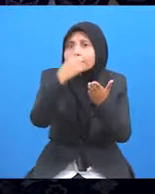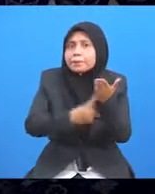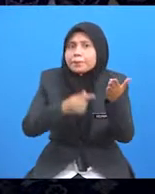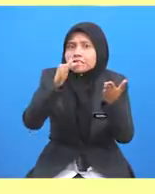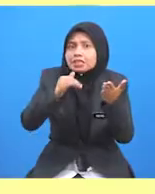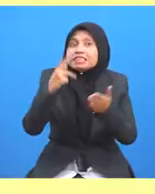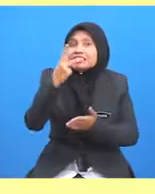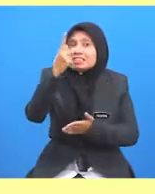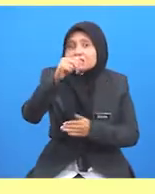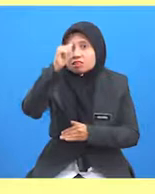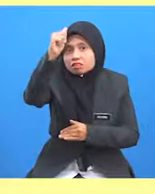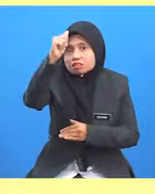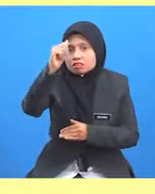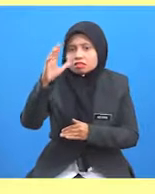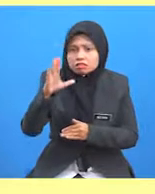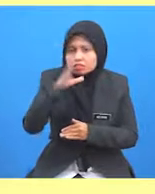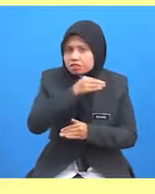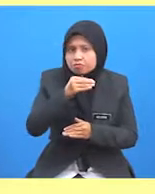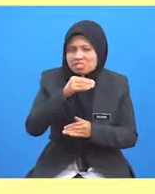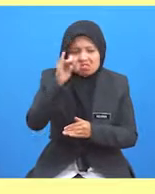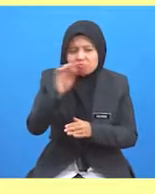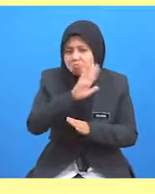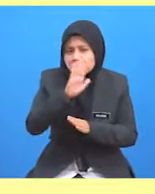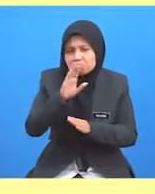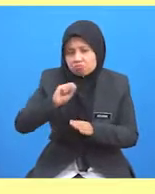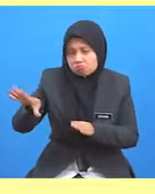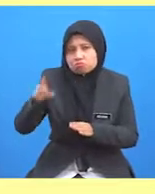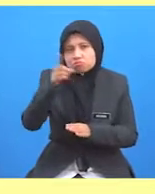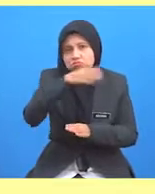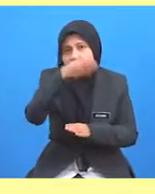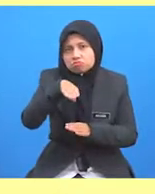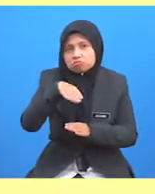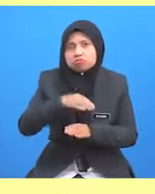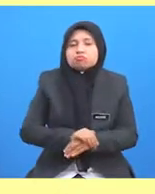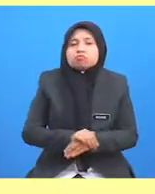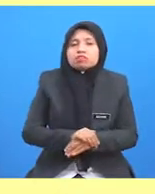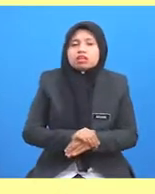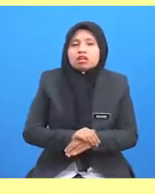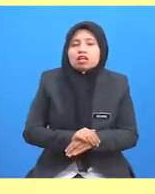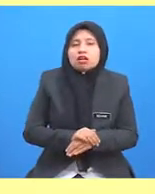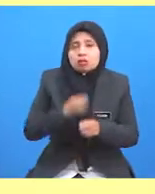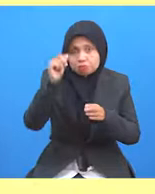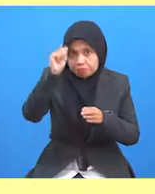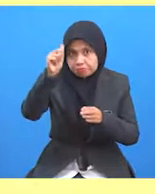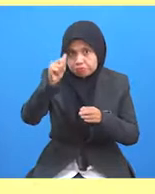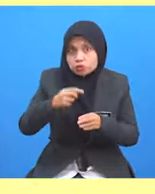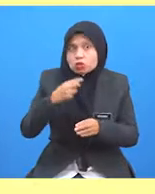olehnya? Perkara yang diperintahkan oleh Allah seperti salat,